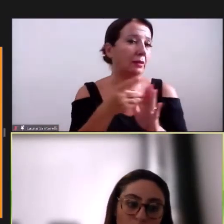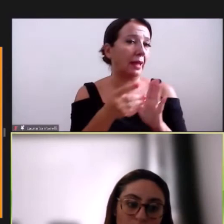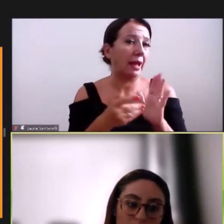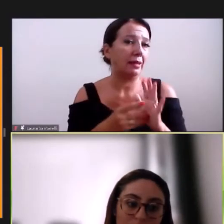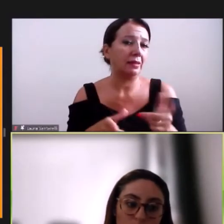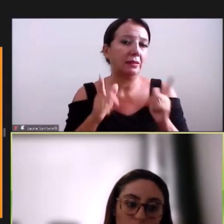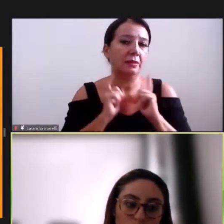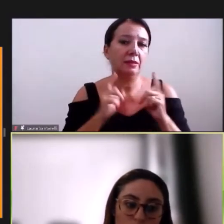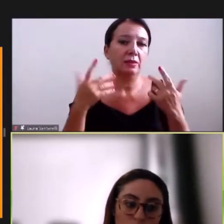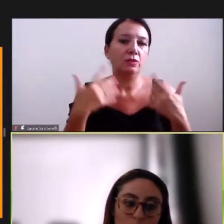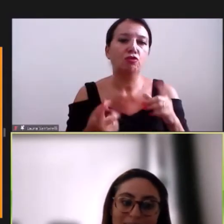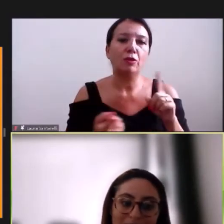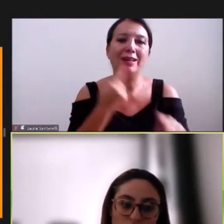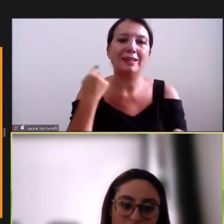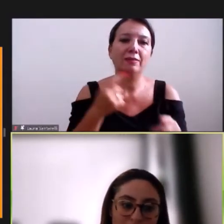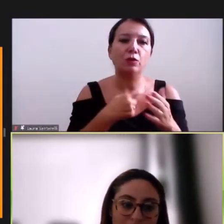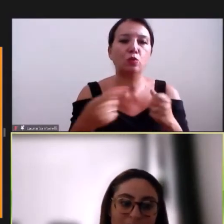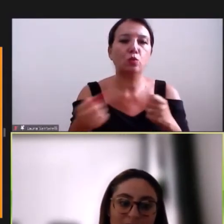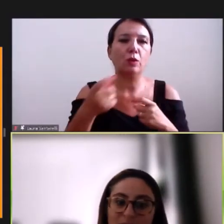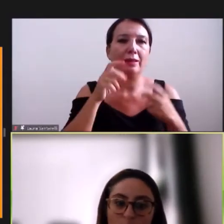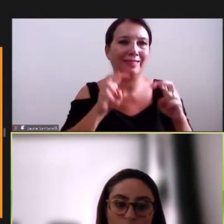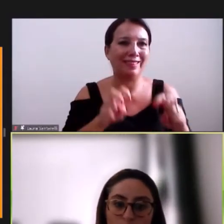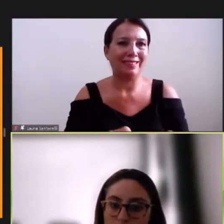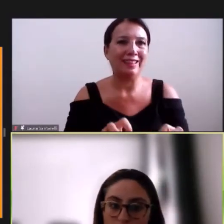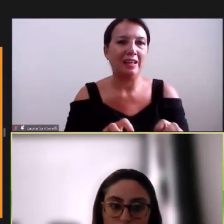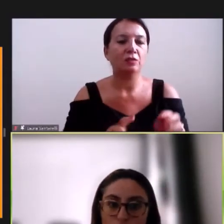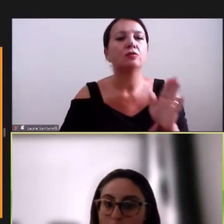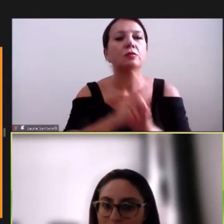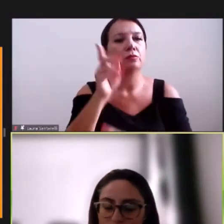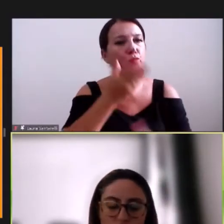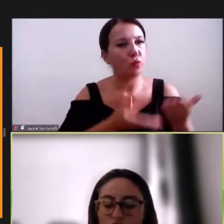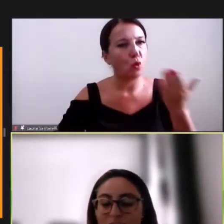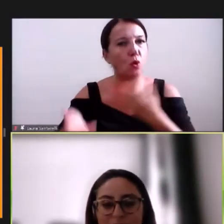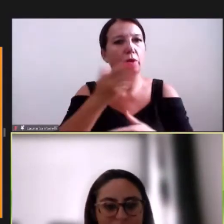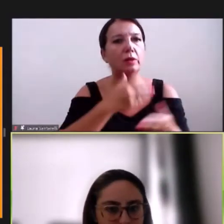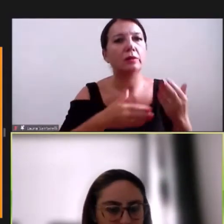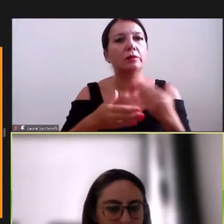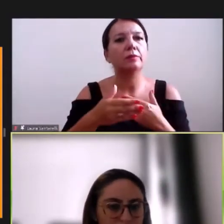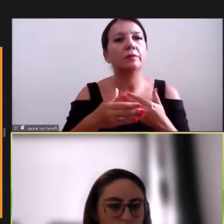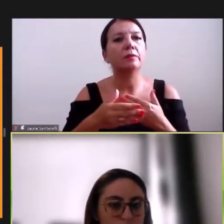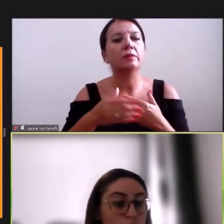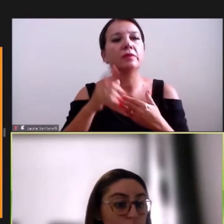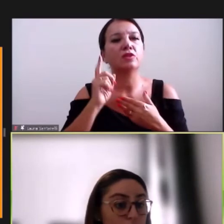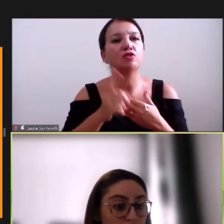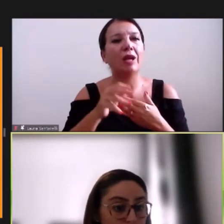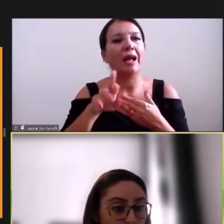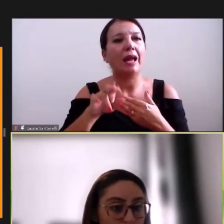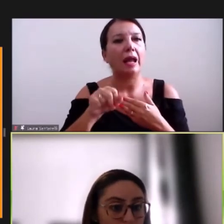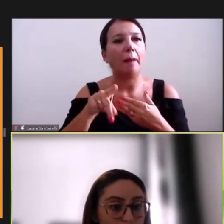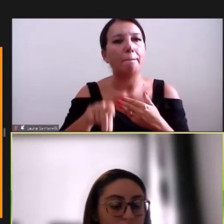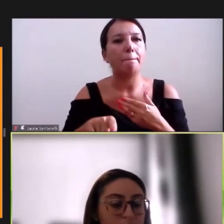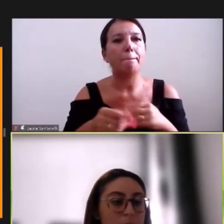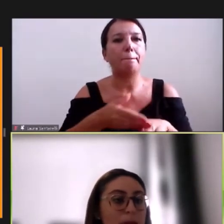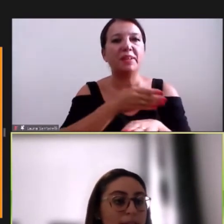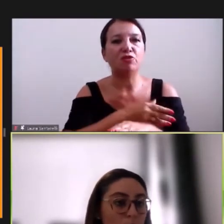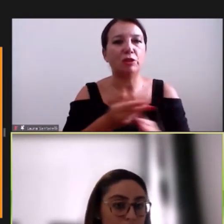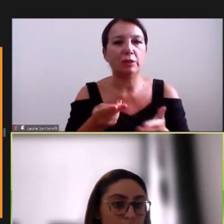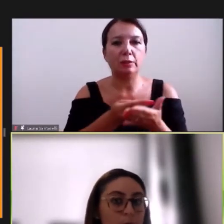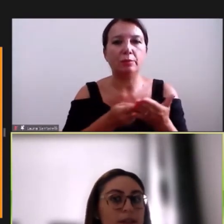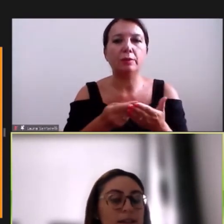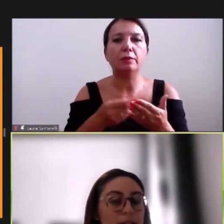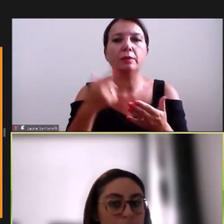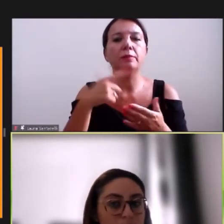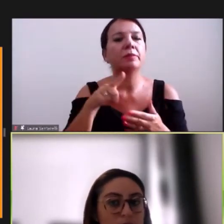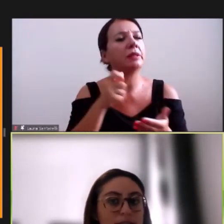abbiamo rilevato nel corso di un'indagine realizzata in collaborazione con Junker Up in un nostro precedente progetto. Ma perché è